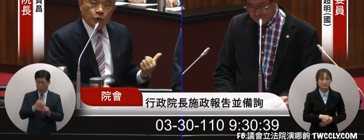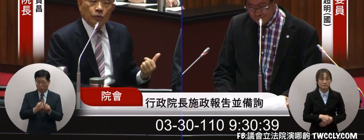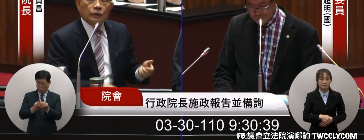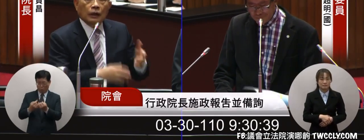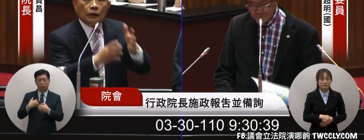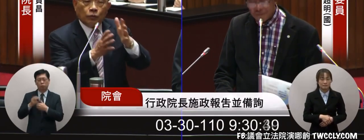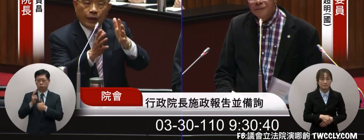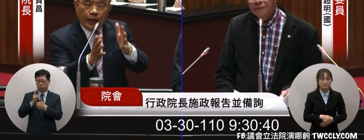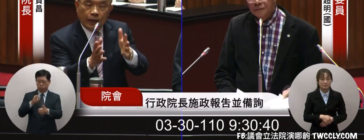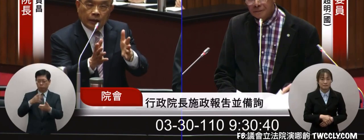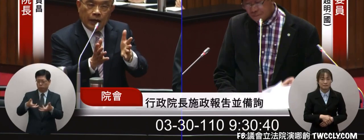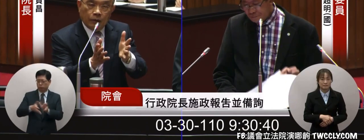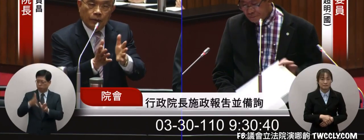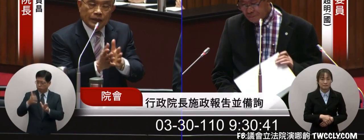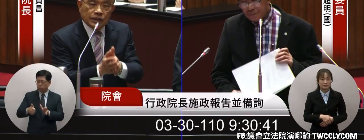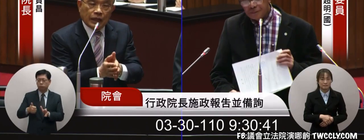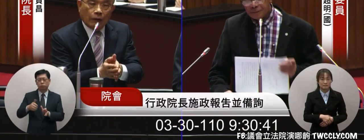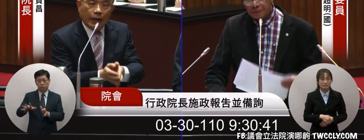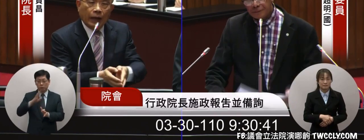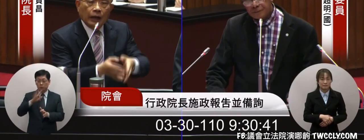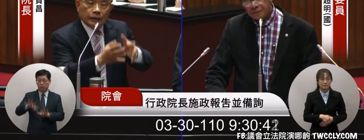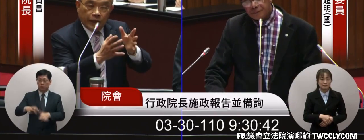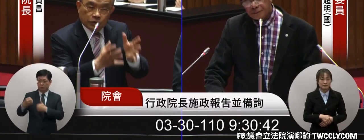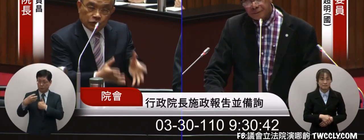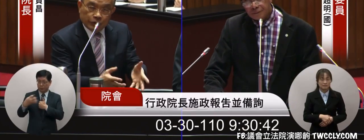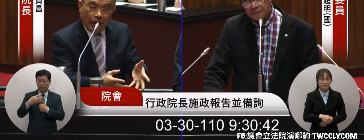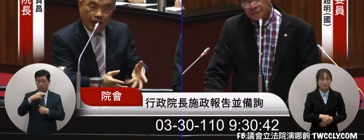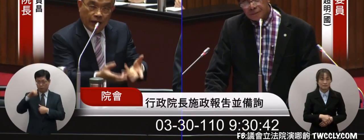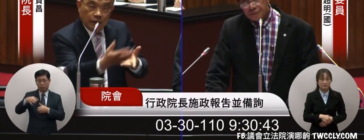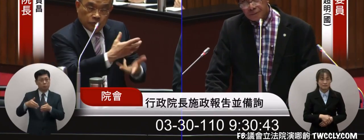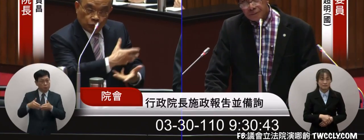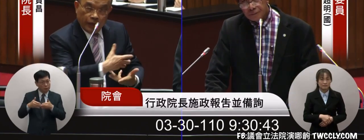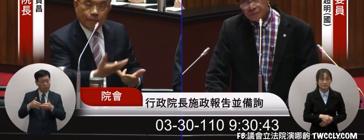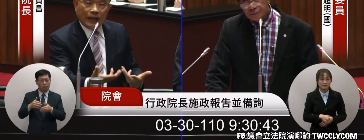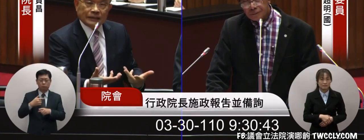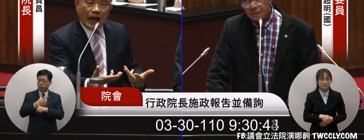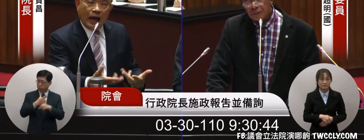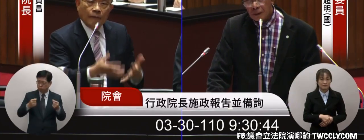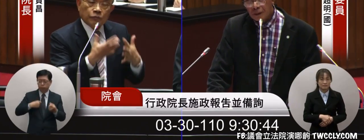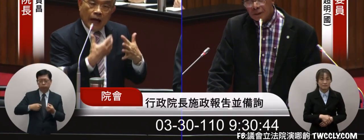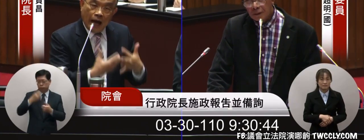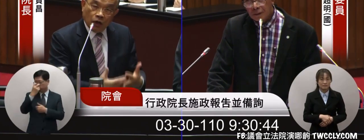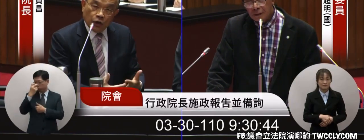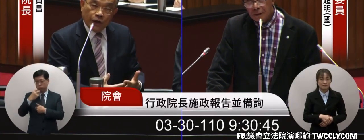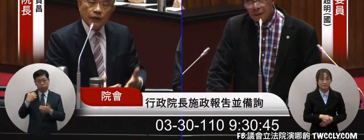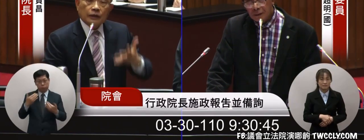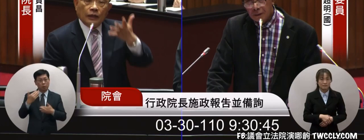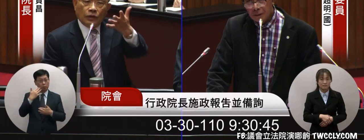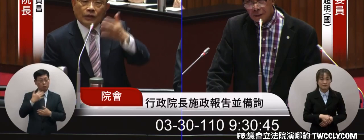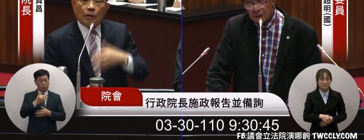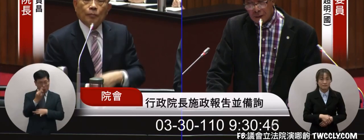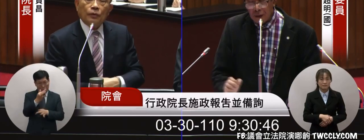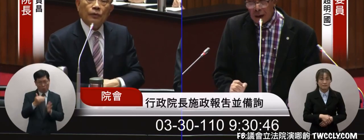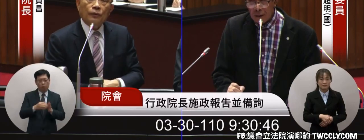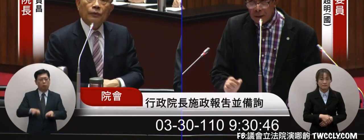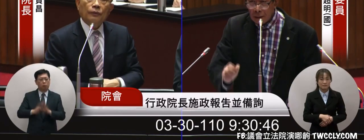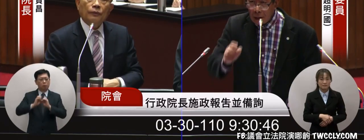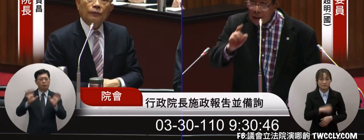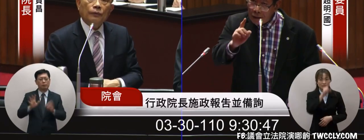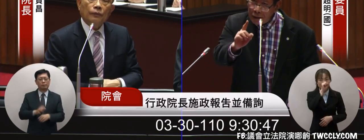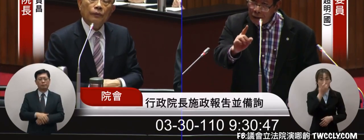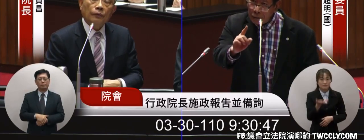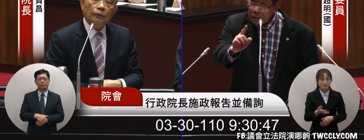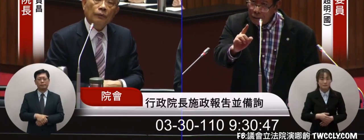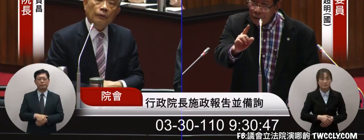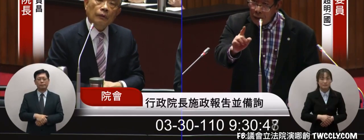部長整個今天委員指教的地方需要的整個盤查那好的我們就來選部好啊